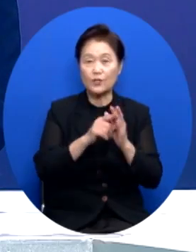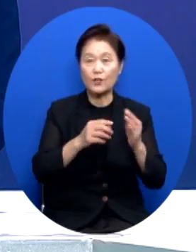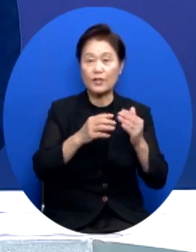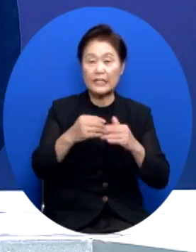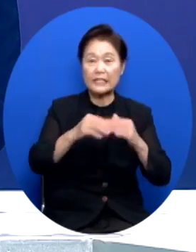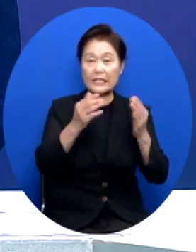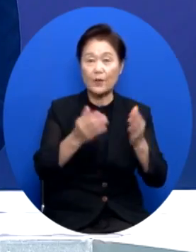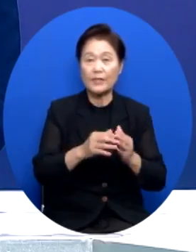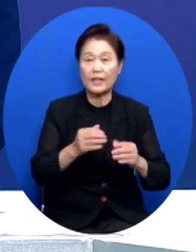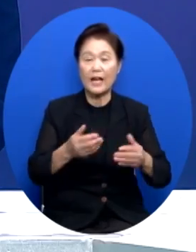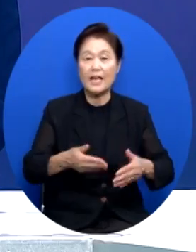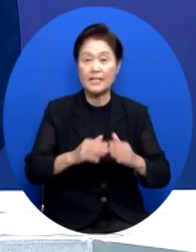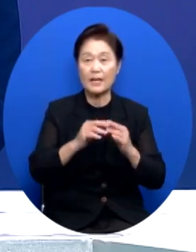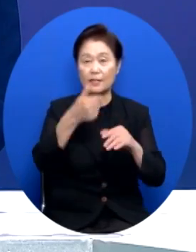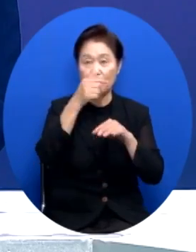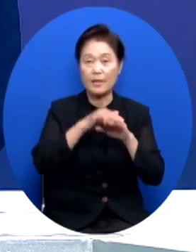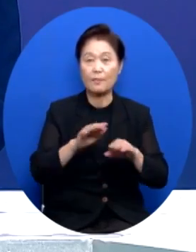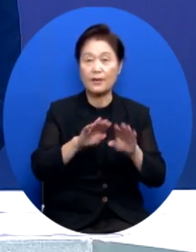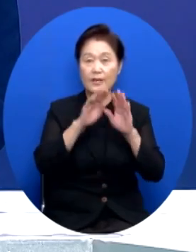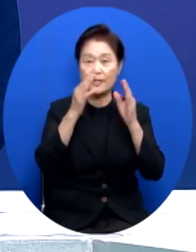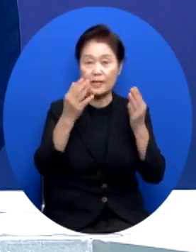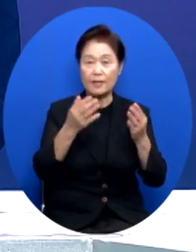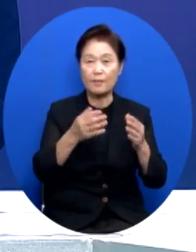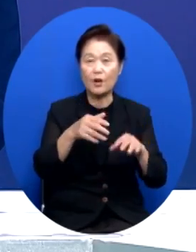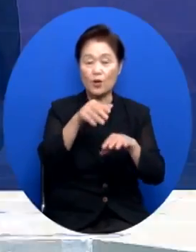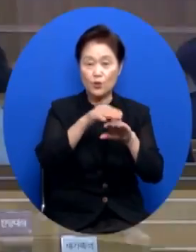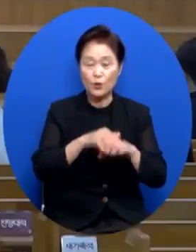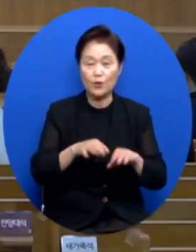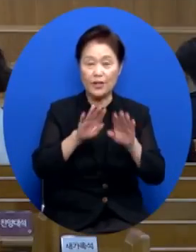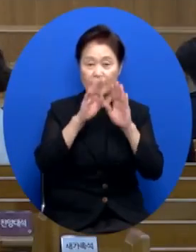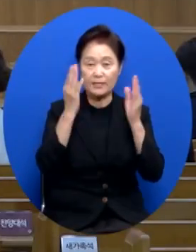창립 예배를 개최하며 창립총회를 진행했습니다.